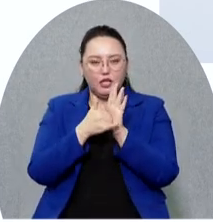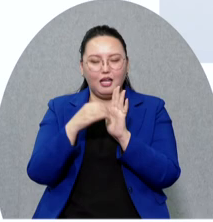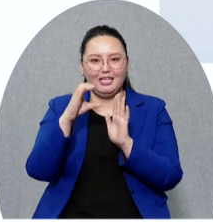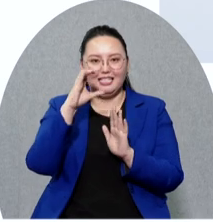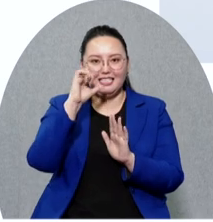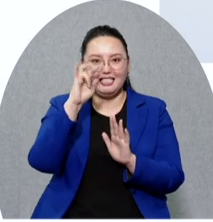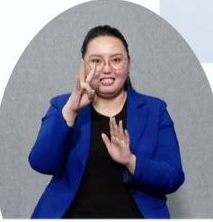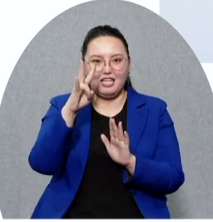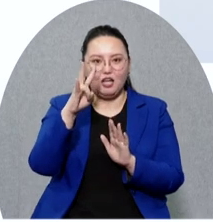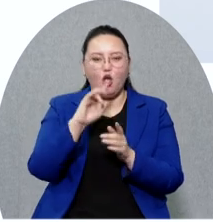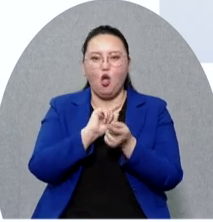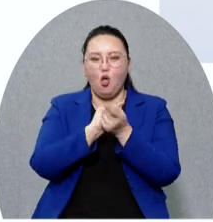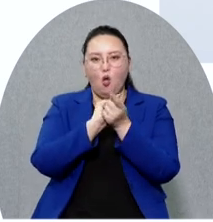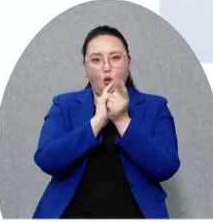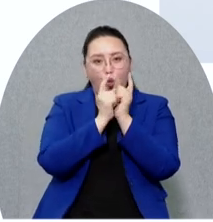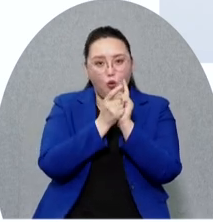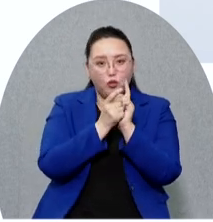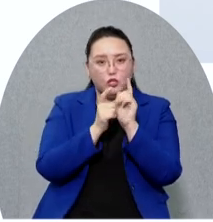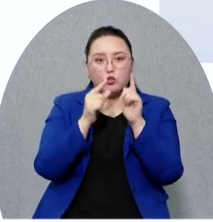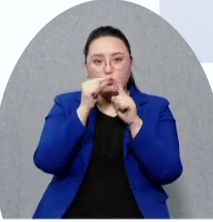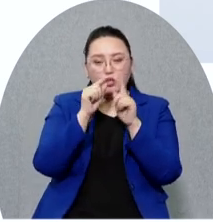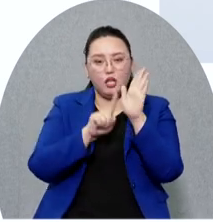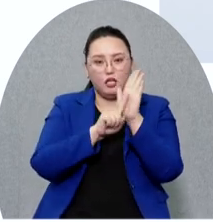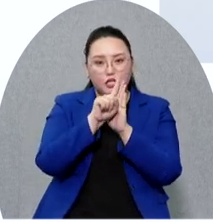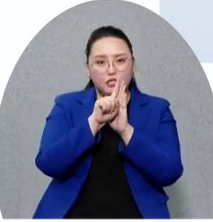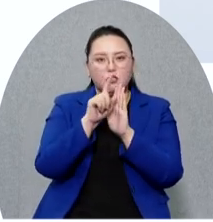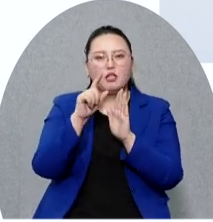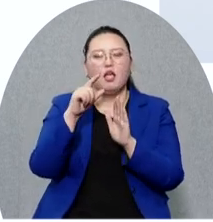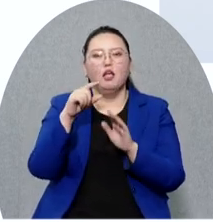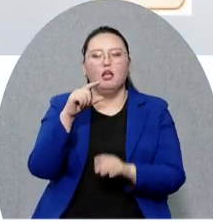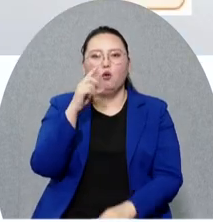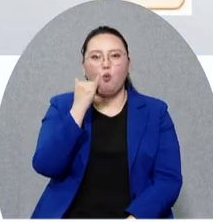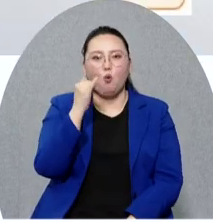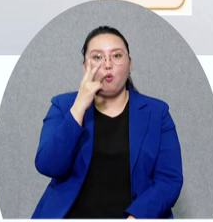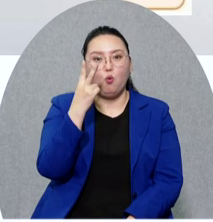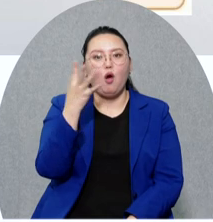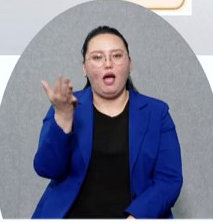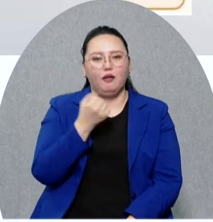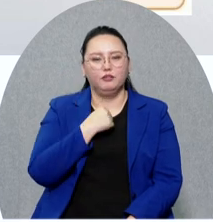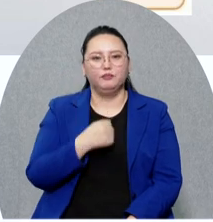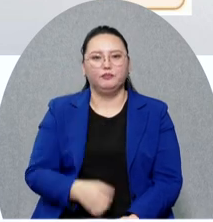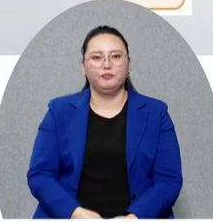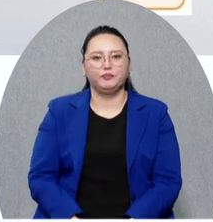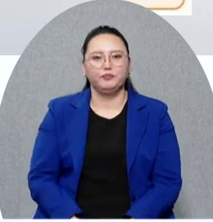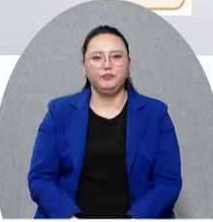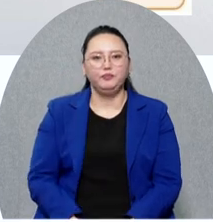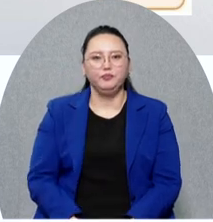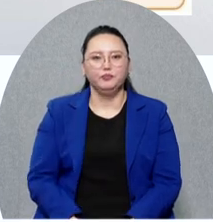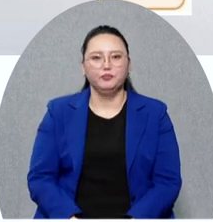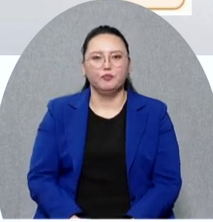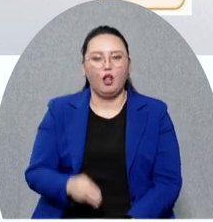нөхцөл нь хувилгагч усгаар эхэлсэн тул гэдэс жиргэлжээ. За ерөнхийдөө тодхон холбох